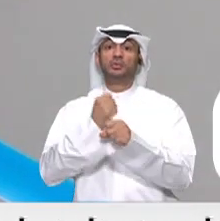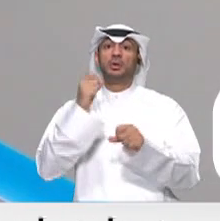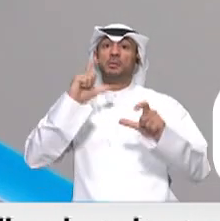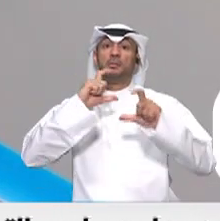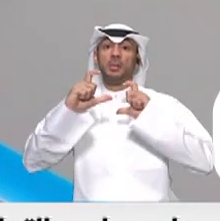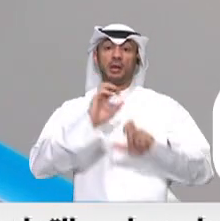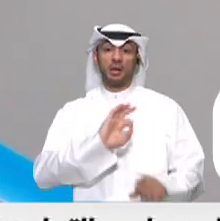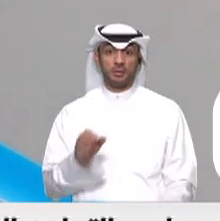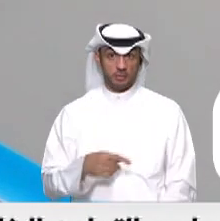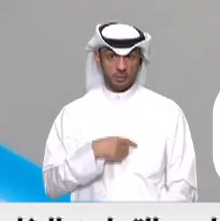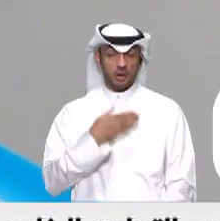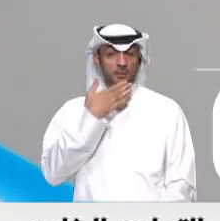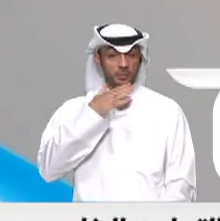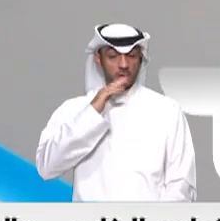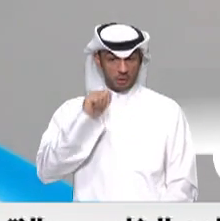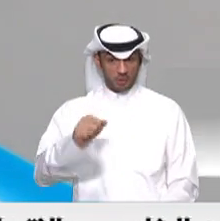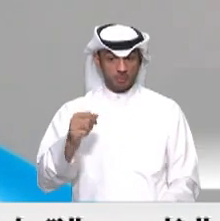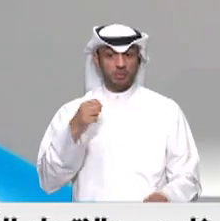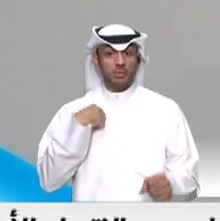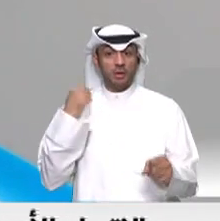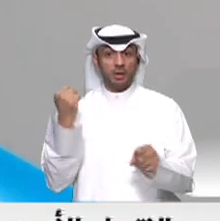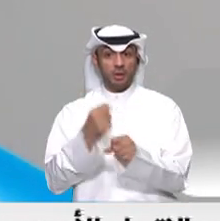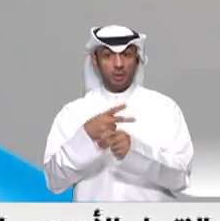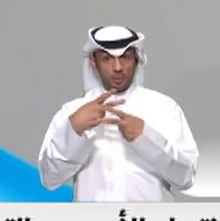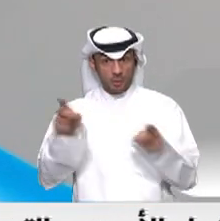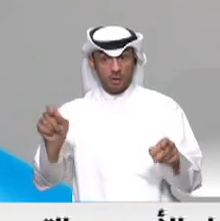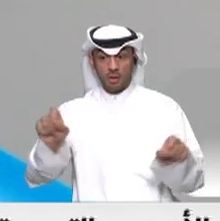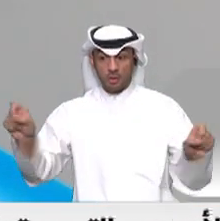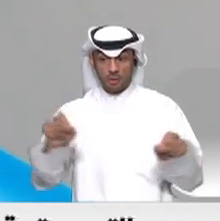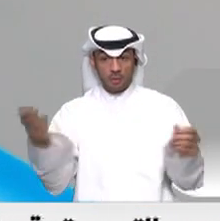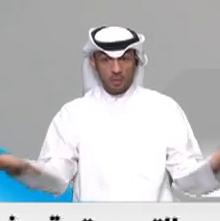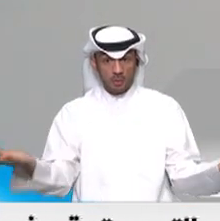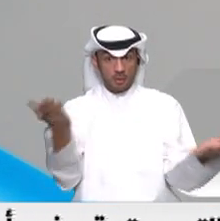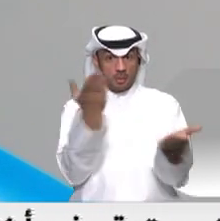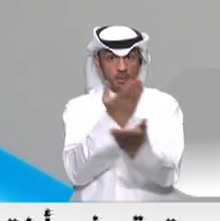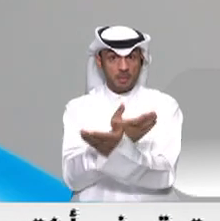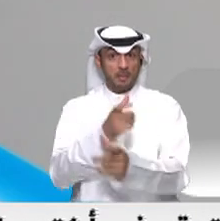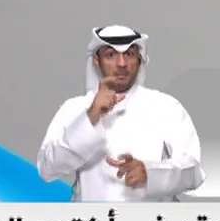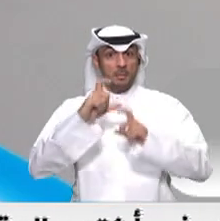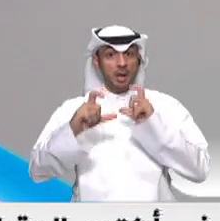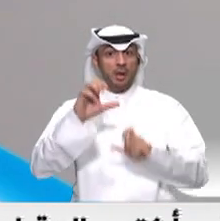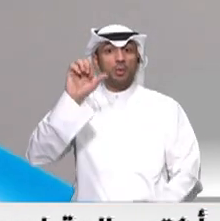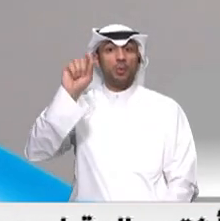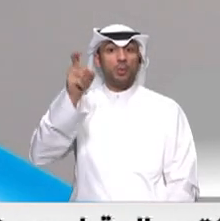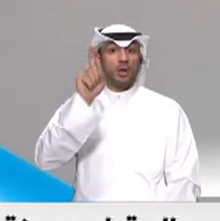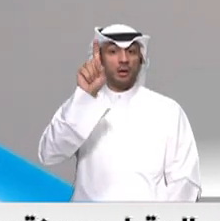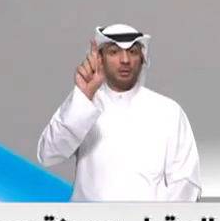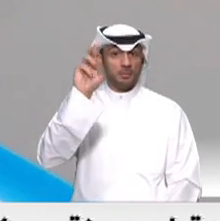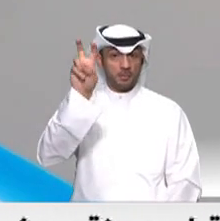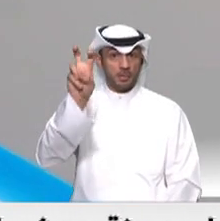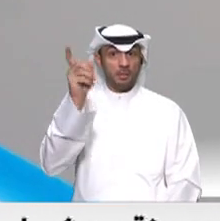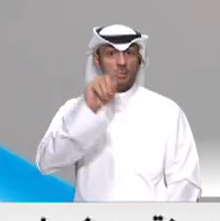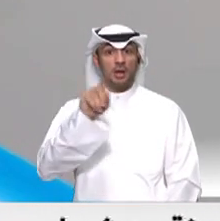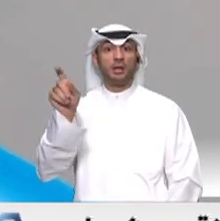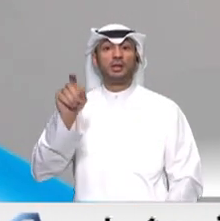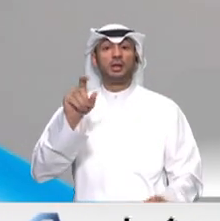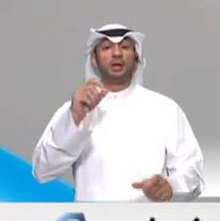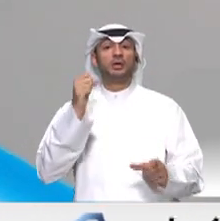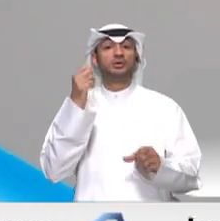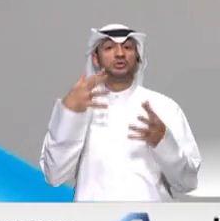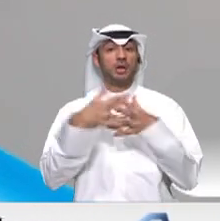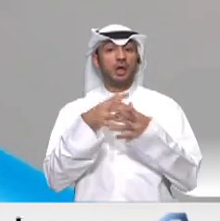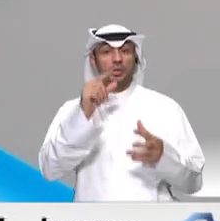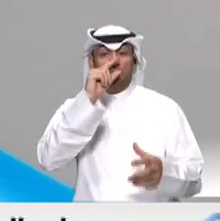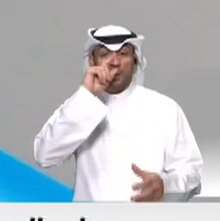وتعالى اليوم استكملنا حفل توقيع الشراكة الاستراتيجية ما بين بنك وربا ومركز دبي المالي العالمي. هذه الشراكة اللي أطلق برنامج